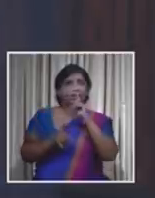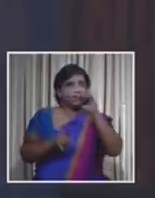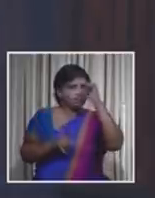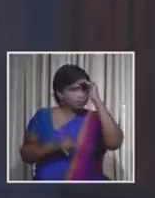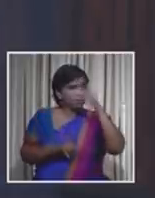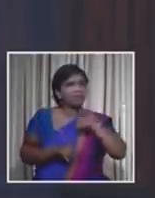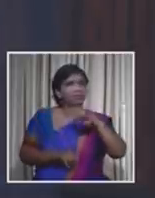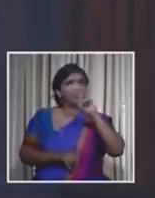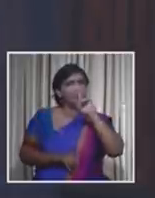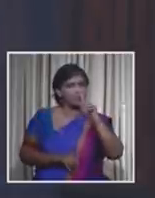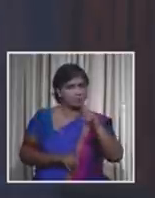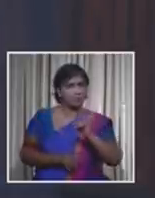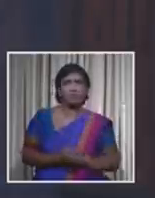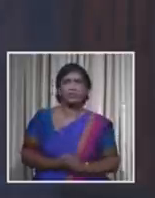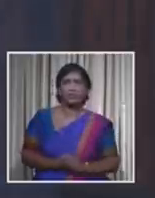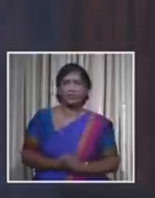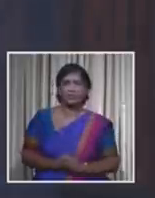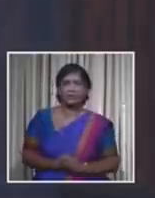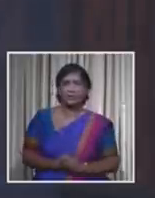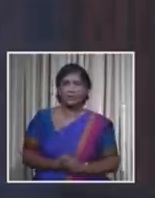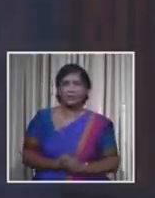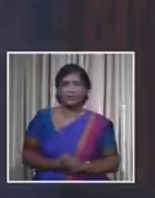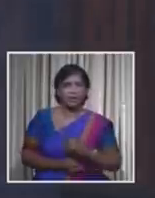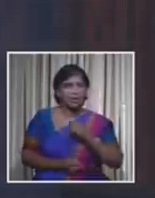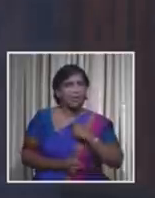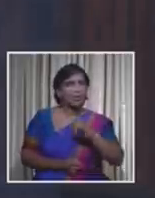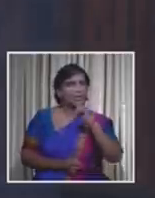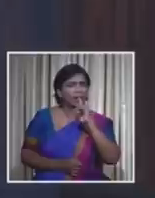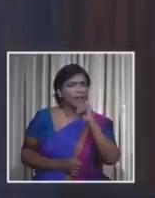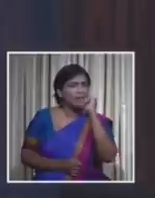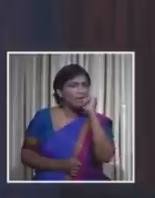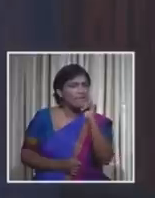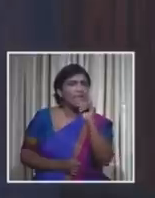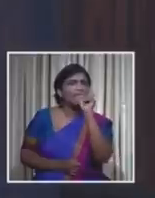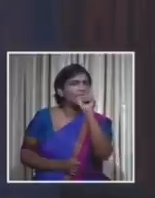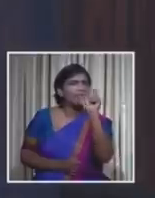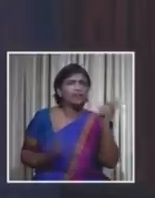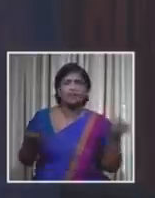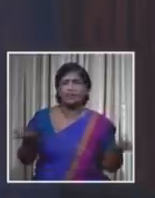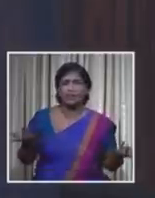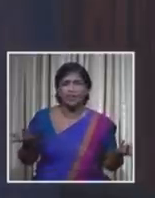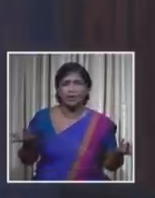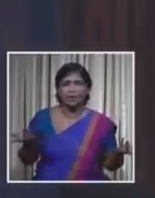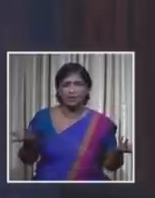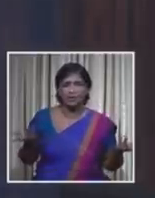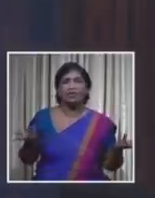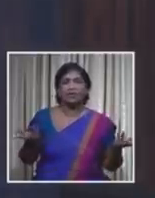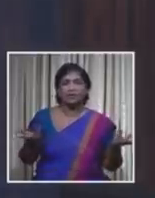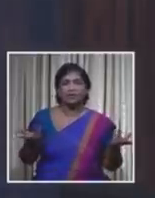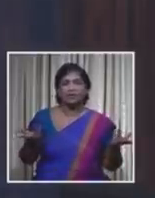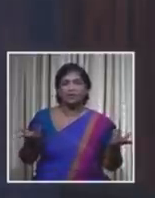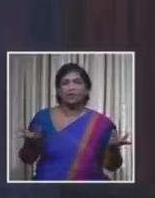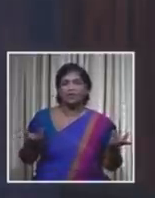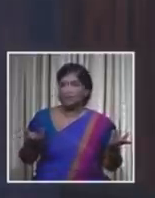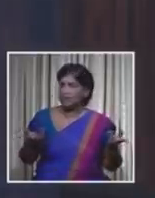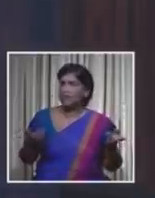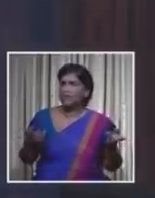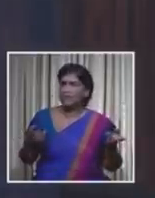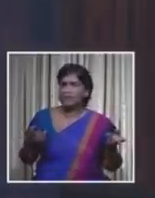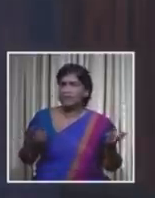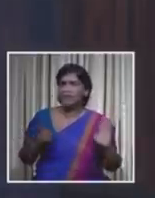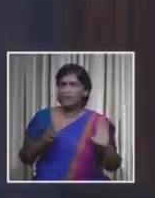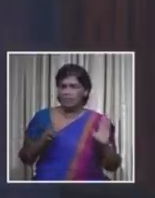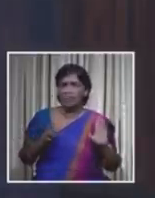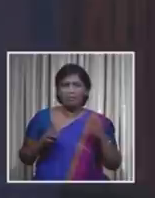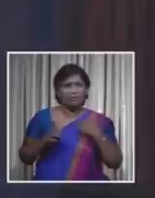කතානායකතුමාටත් මතක් කරන්නේ කතානායකතුමනි මම කියපු අසභ්‍ය වචනේ මට කියන්න මට ඒක ඒක ඒක නෑ